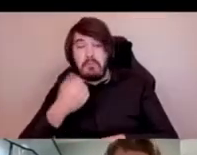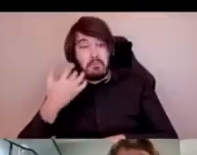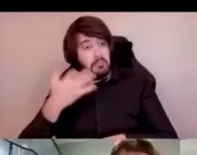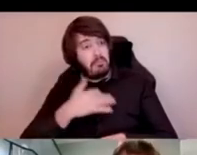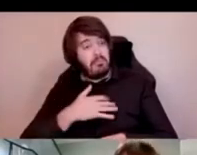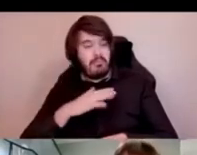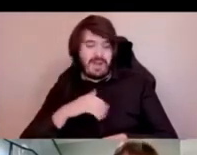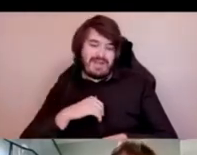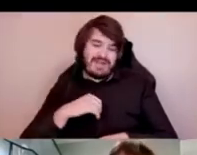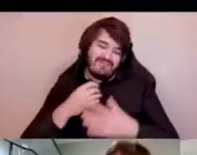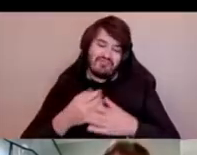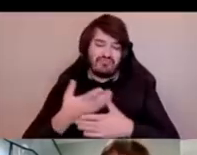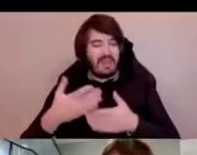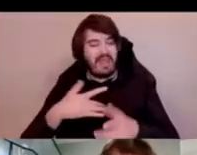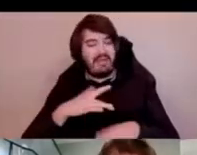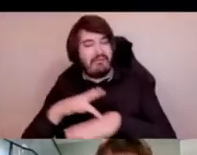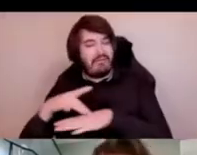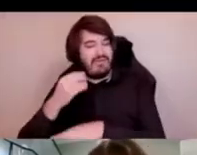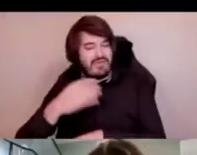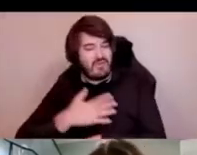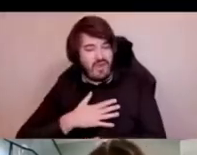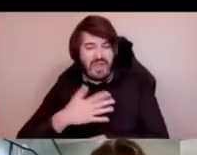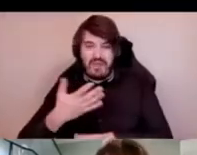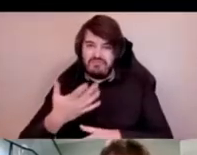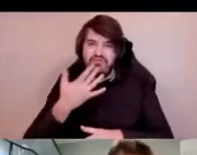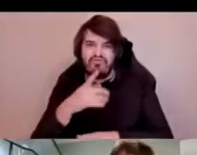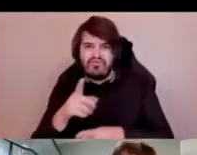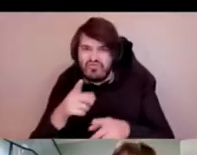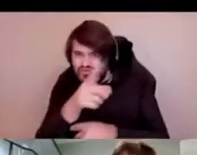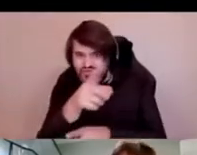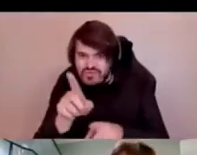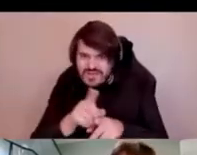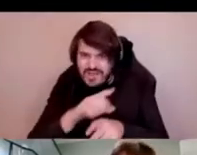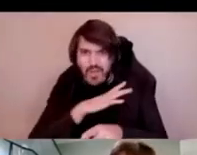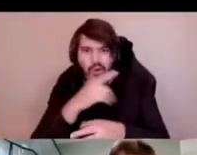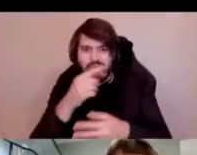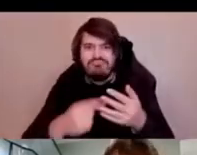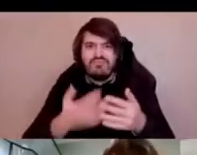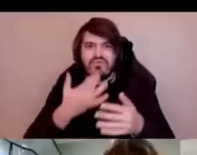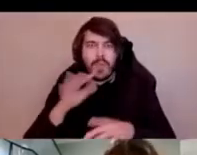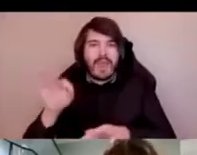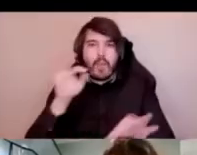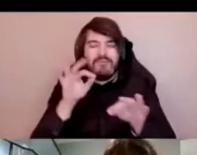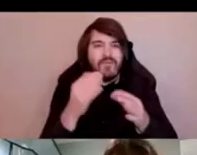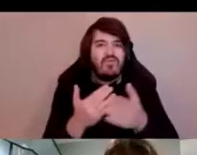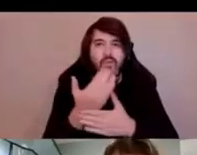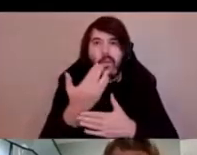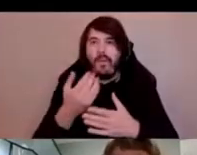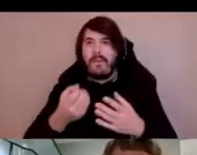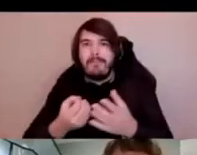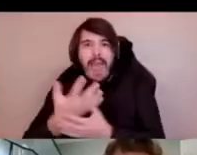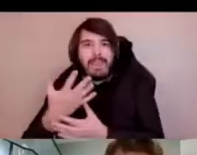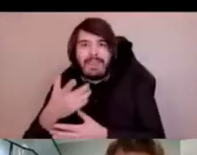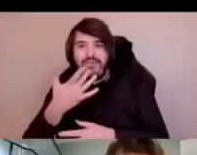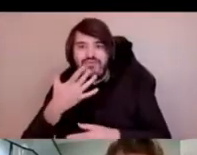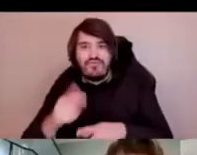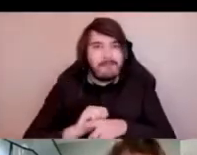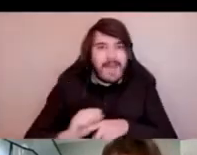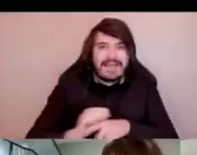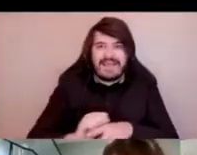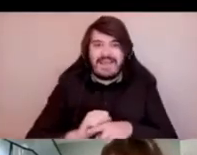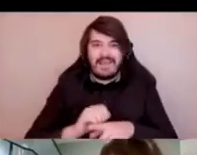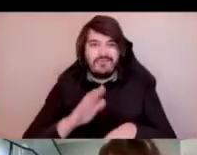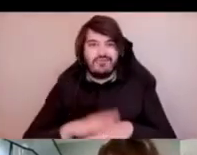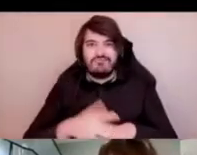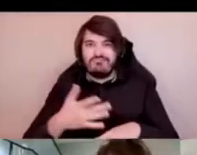chez nous. Donc, est-ce qu'il y a des choses que vous voulez découvrir ou des genres de plantes que vous voulez vous pratiquer à être